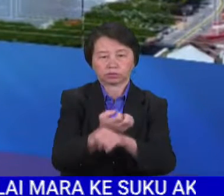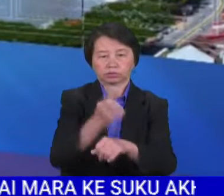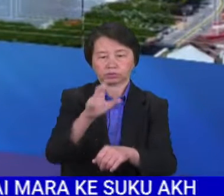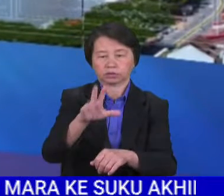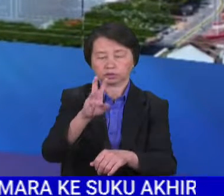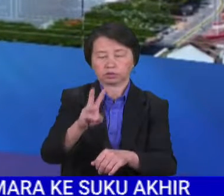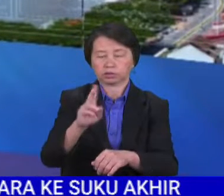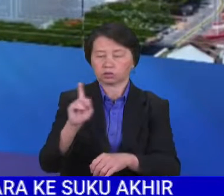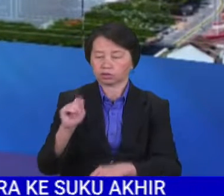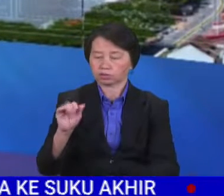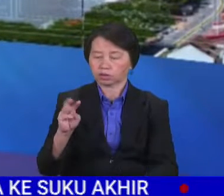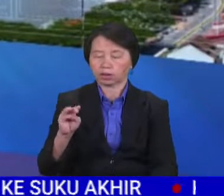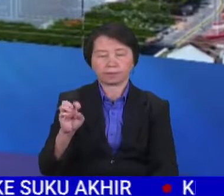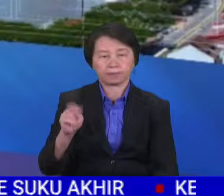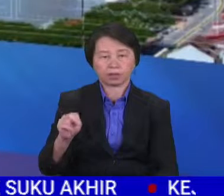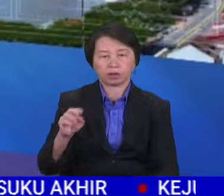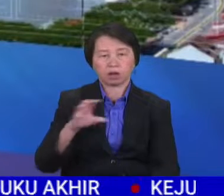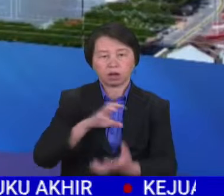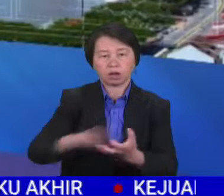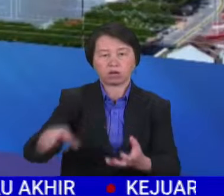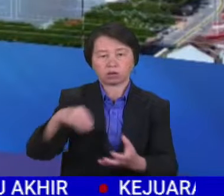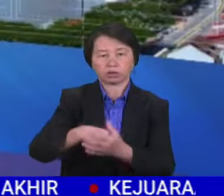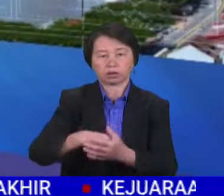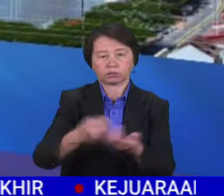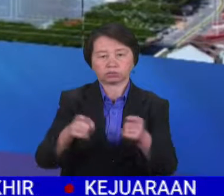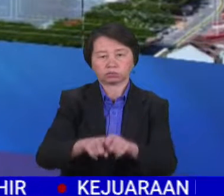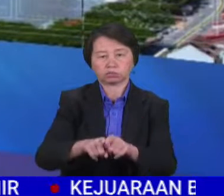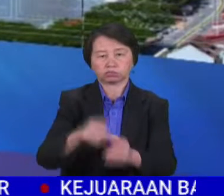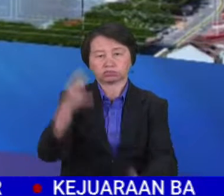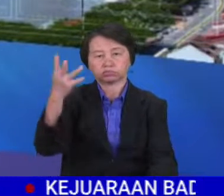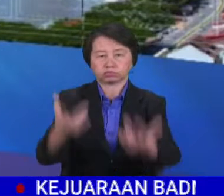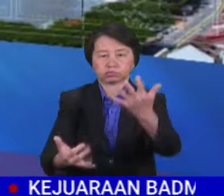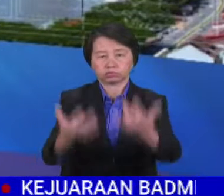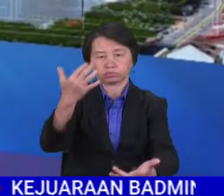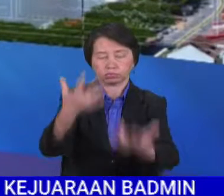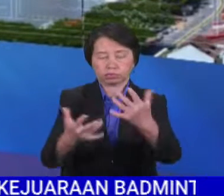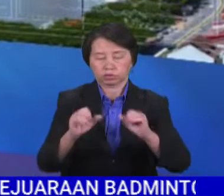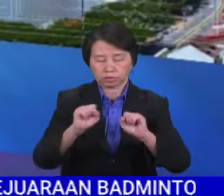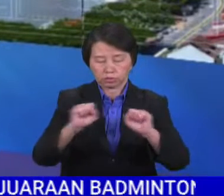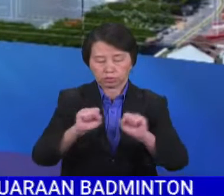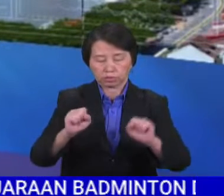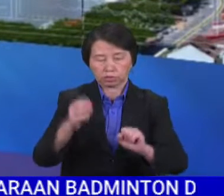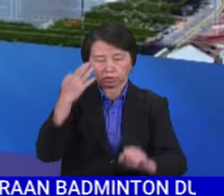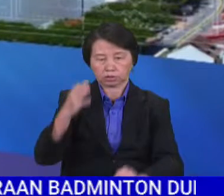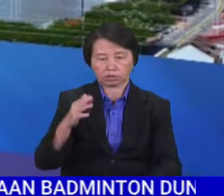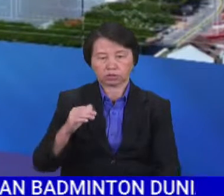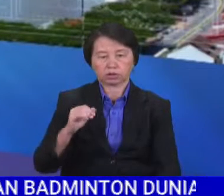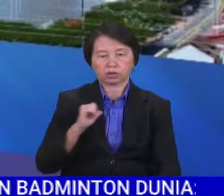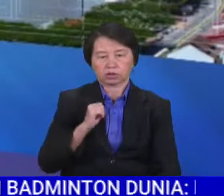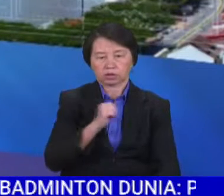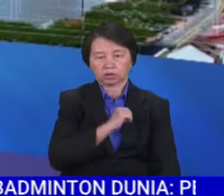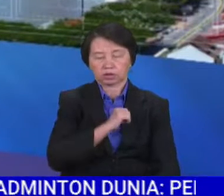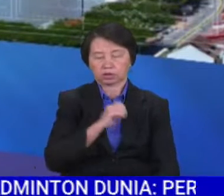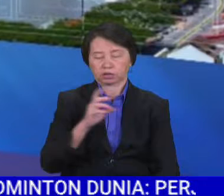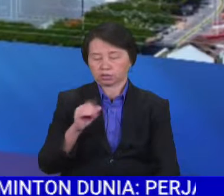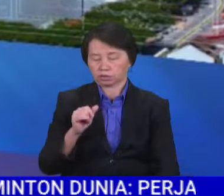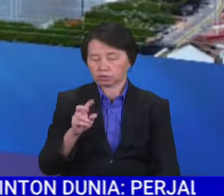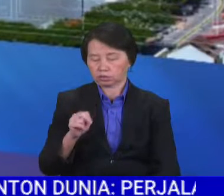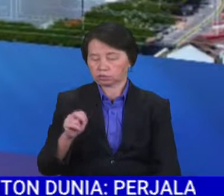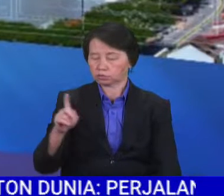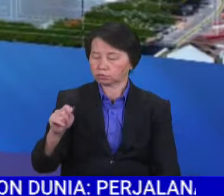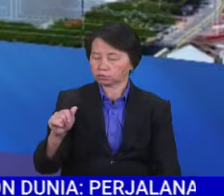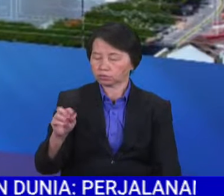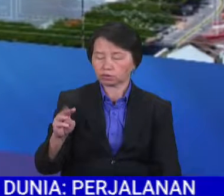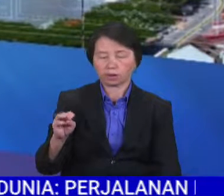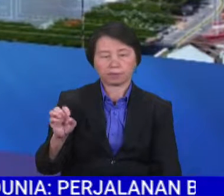36 Tamin selangau yang musnah dalam satu insiden kebakaran pada selepas ahli dewan undangan Negeri Ajun Tamin